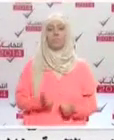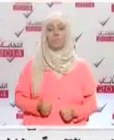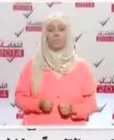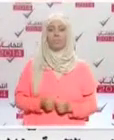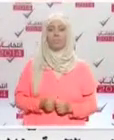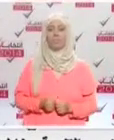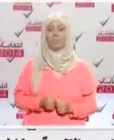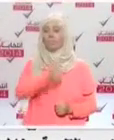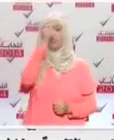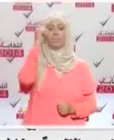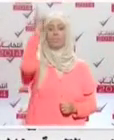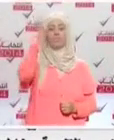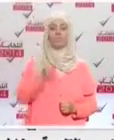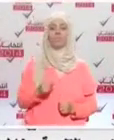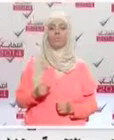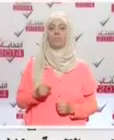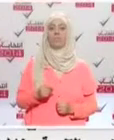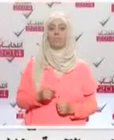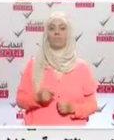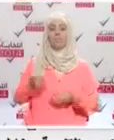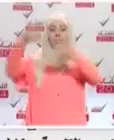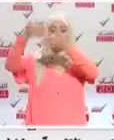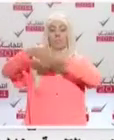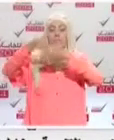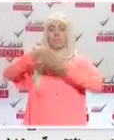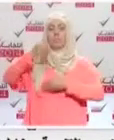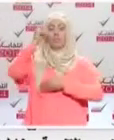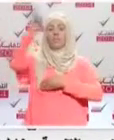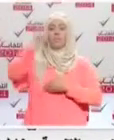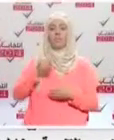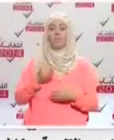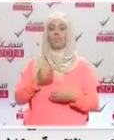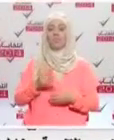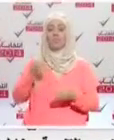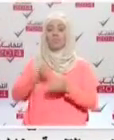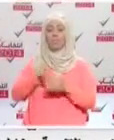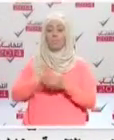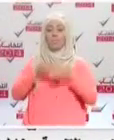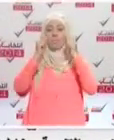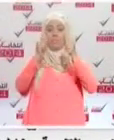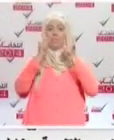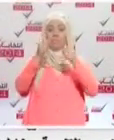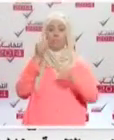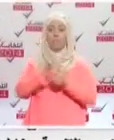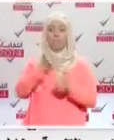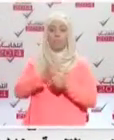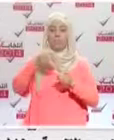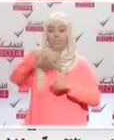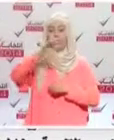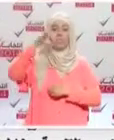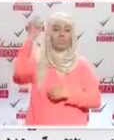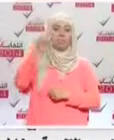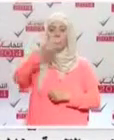شاء الله بفضل رضاهم هذا ربي يوفقني باش نخوض هالمغامرة السياسية هذه ونخدم بلادي ونكون